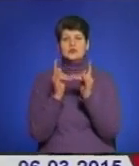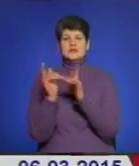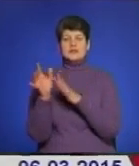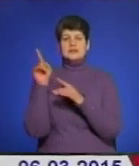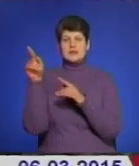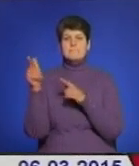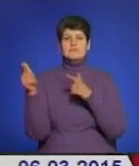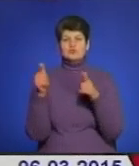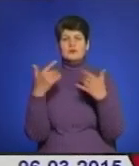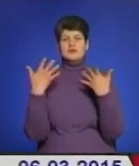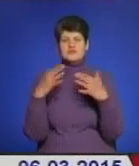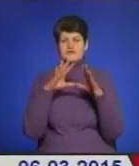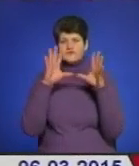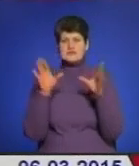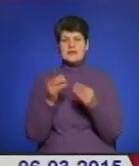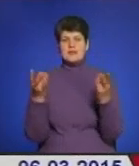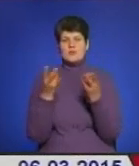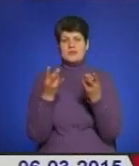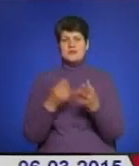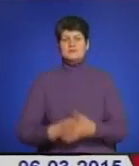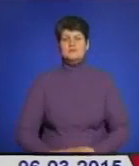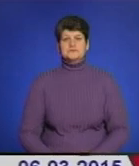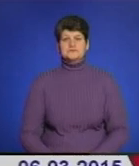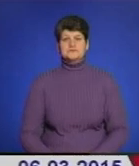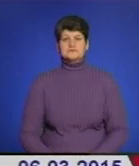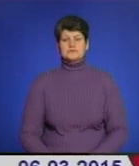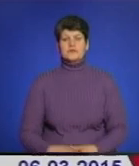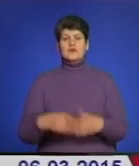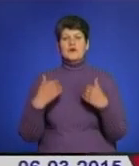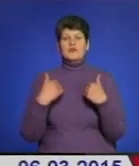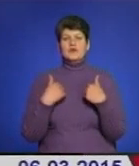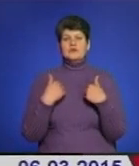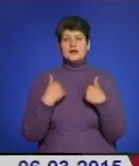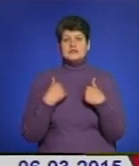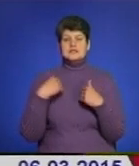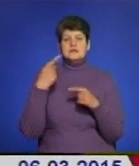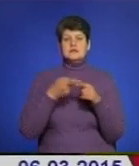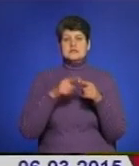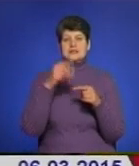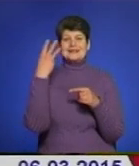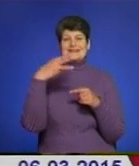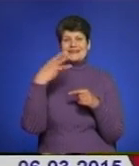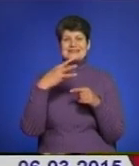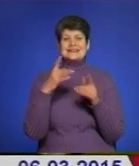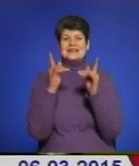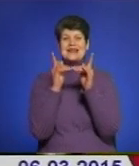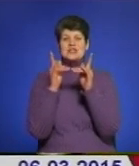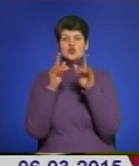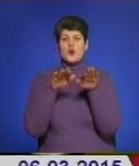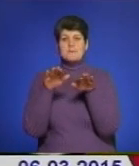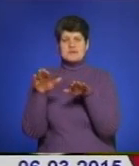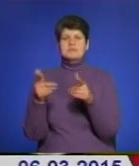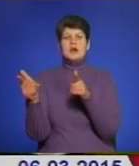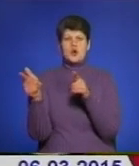них підготували усе необхідне. Давно у нас розгорнеться цих 30 ліжко-місць, і ми готові